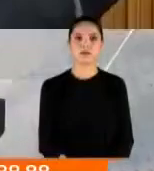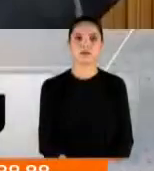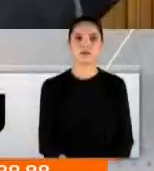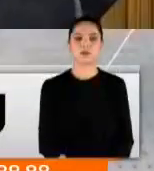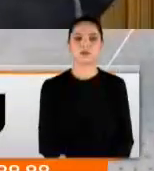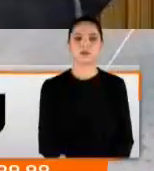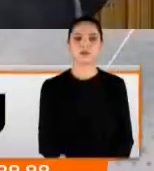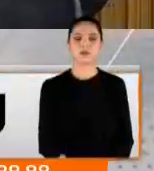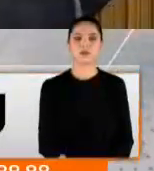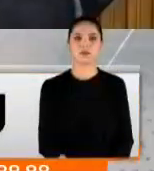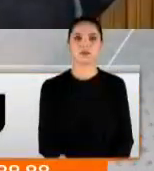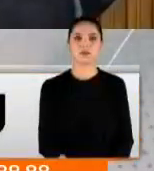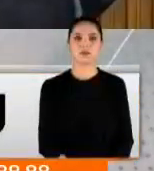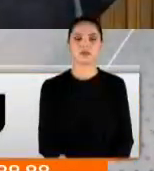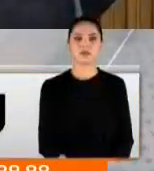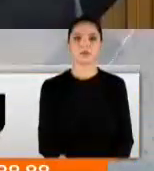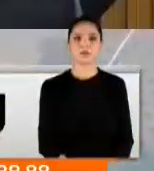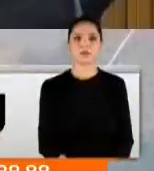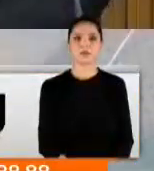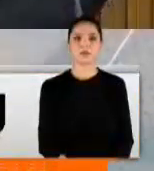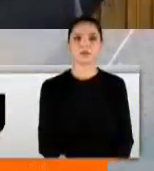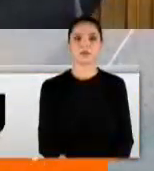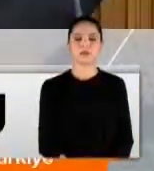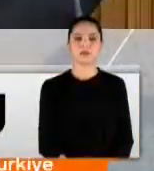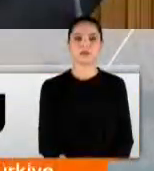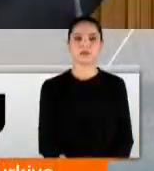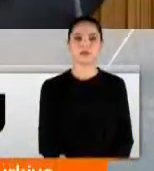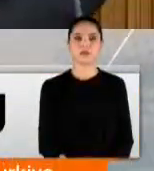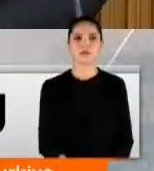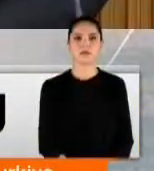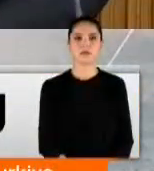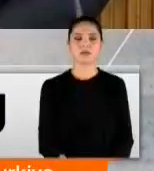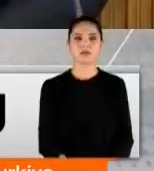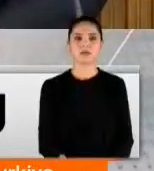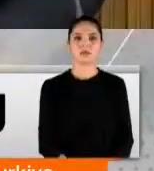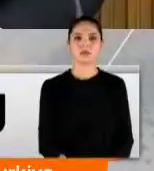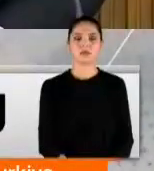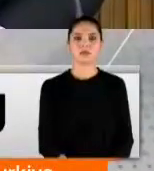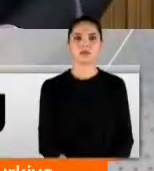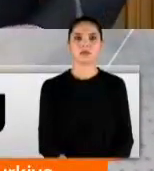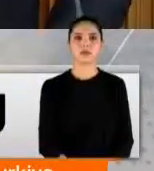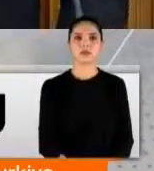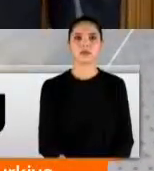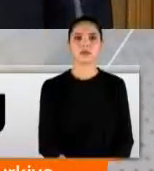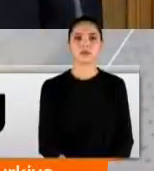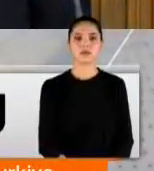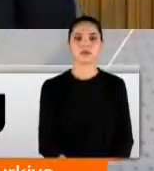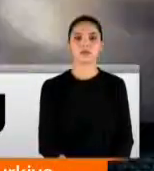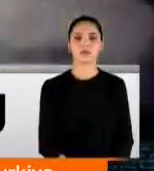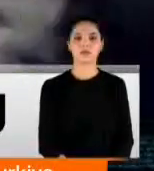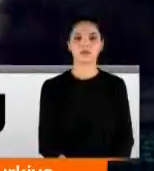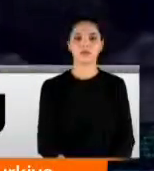Savaş meydanlarında kazanılan zaferler ekonomik zaferlerle taşlandırılmazsa bağımsızlığınızı